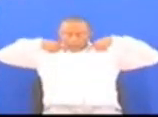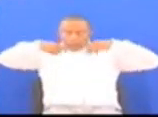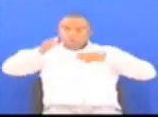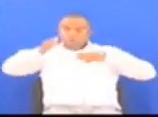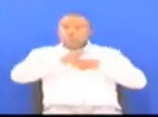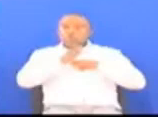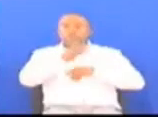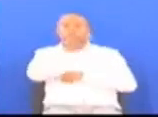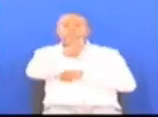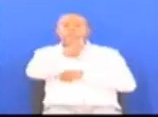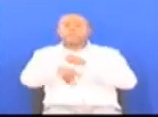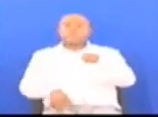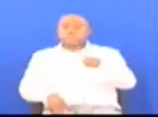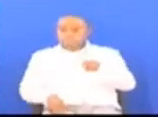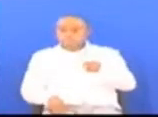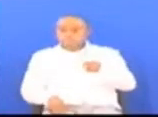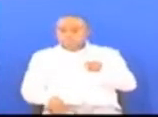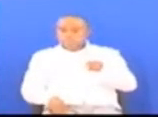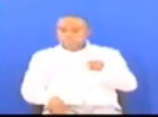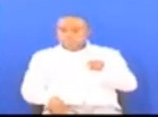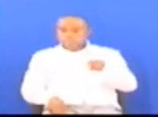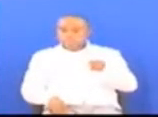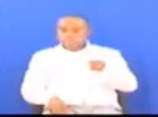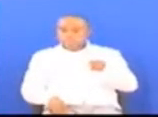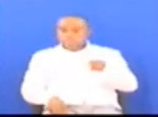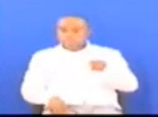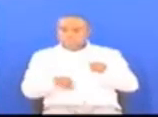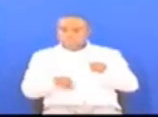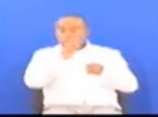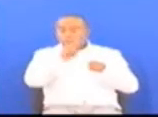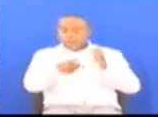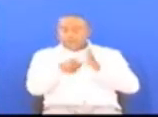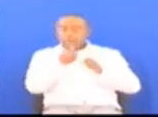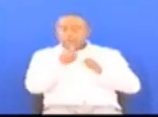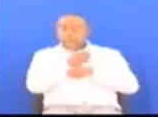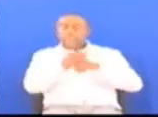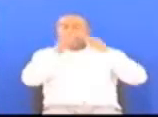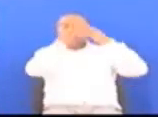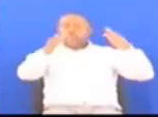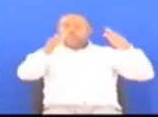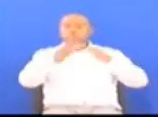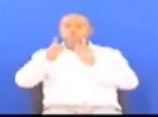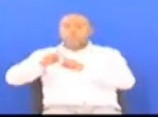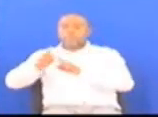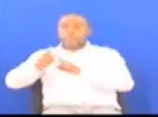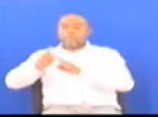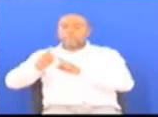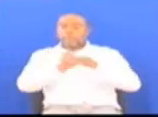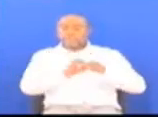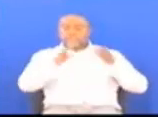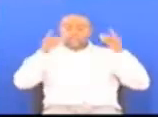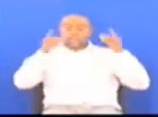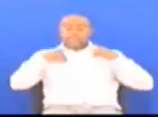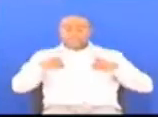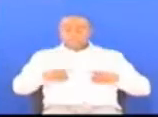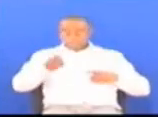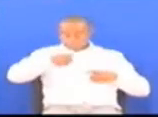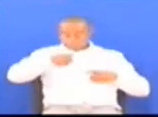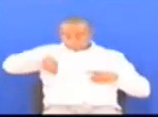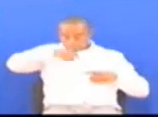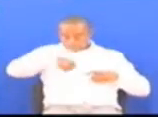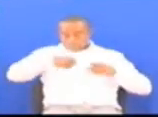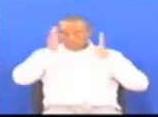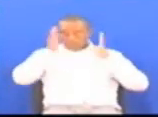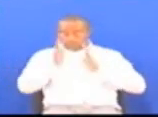ambayo wananchi kule wamefanya kazi za maendeleo za kujenga maboma mbalimbali wakishirikiana na madiwani na sisi wabunge.